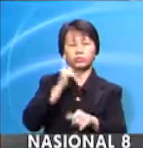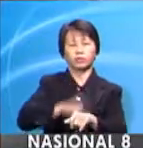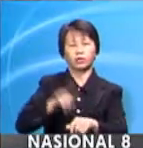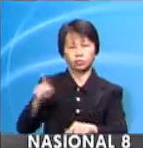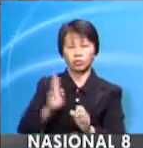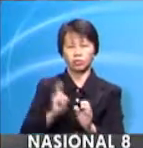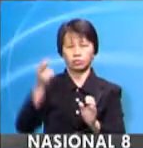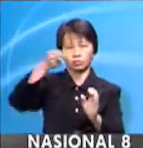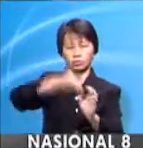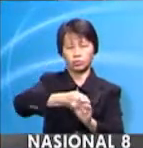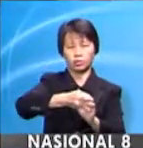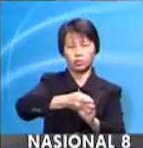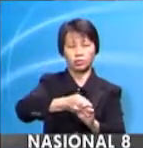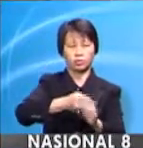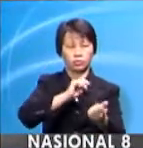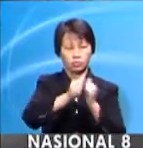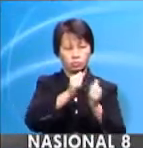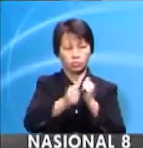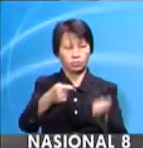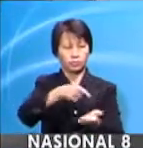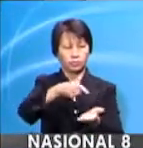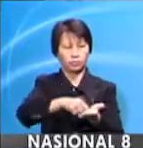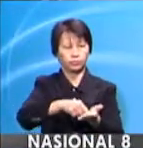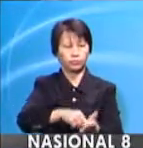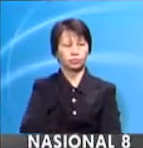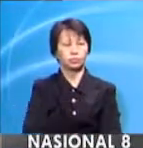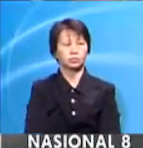mereka menyertai acara tersebut.